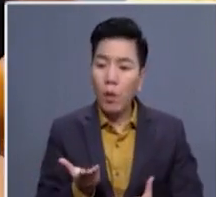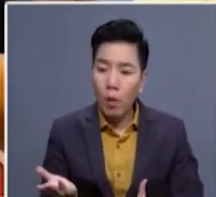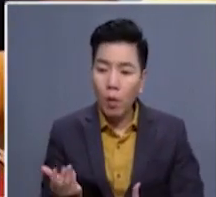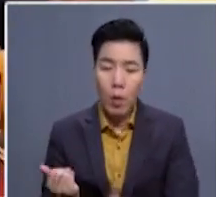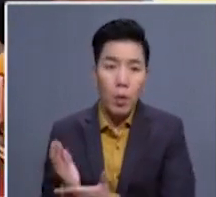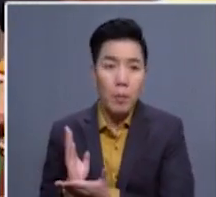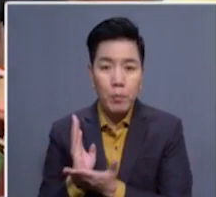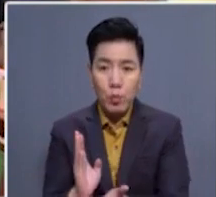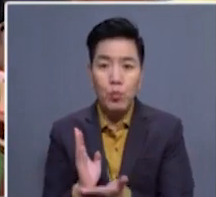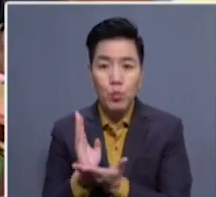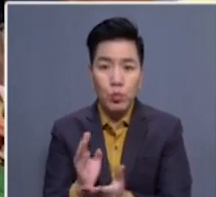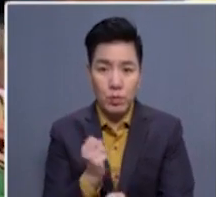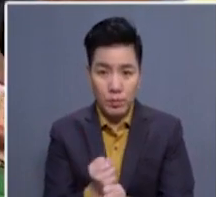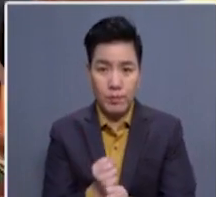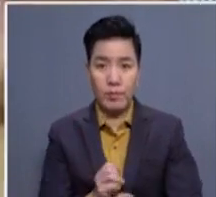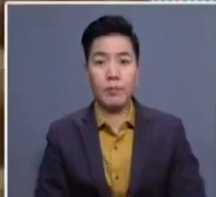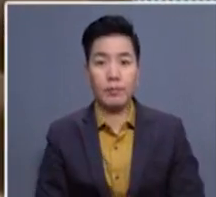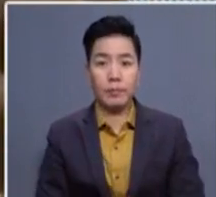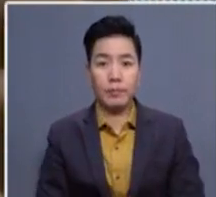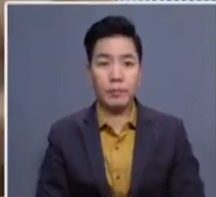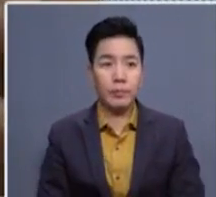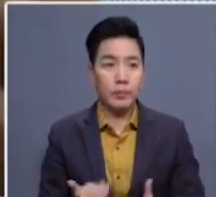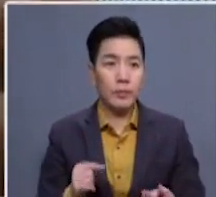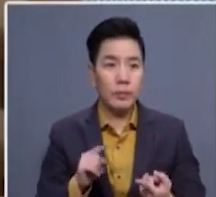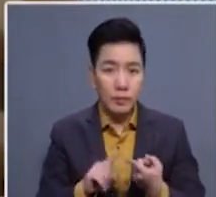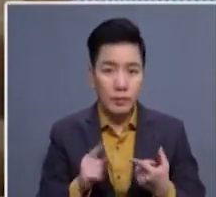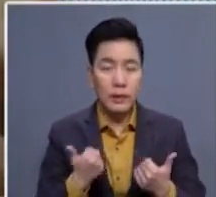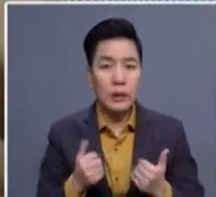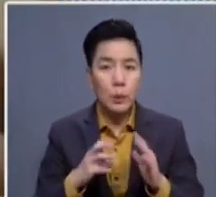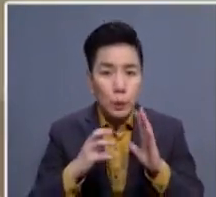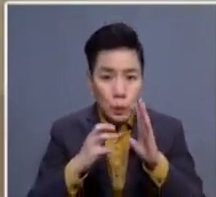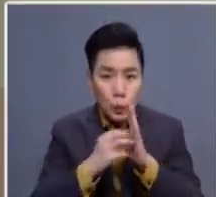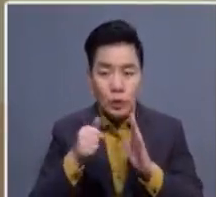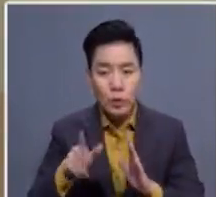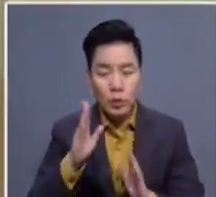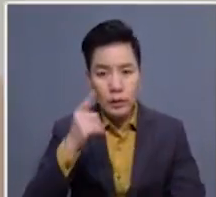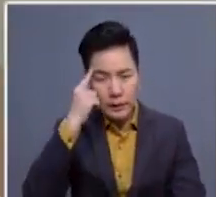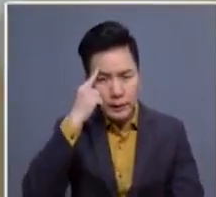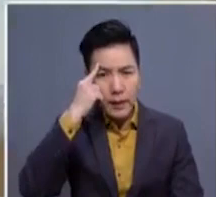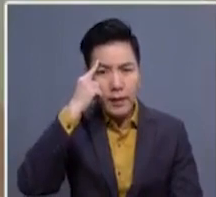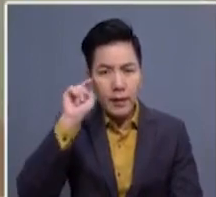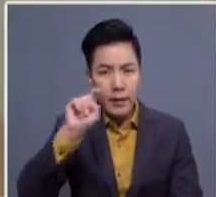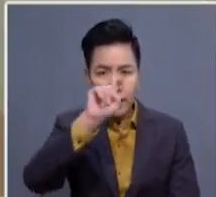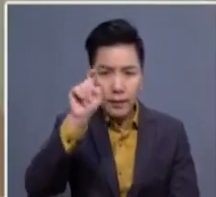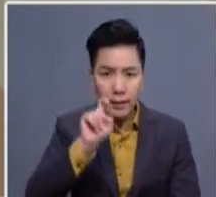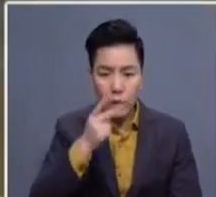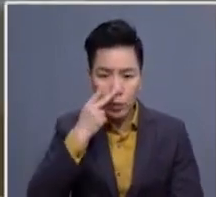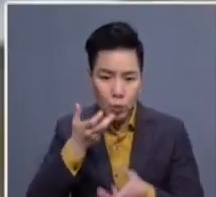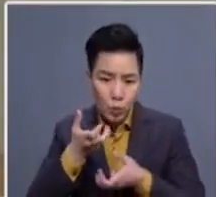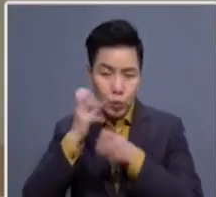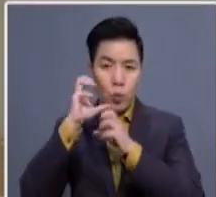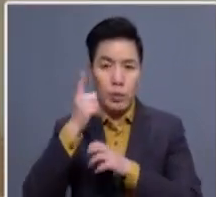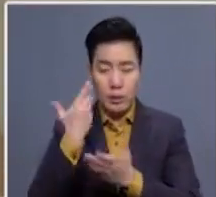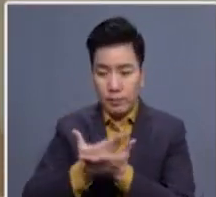ขอให้ช่วยทำบุญอะไรประมาณนี้ค่ะ ยังถือว่าเคราะห์ดีนะที่ทางผู้เสียหายรายนี้เนี่ยเขามีการเฉลียวใจแล้วก็ตรวจสอบก่อน